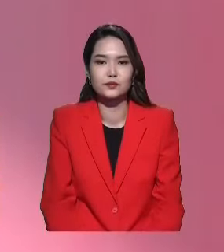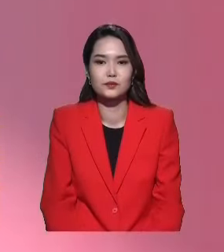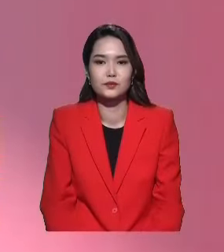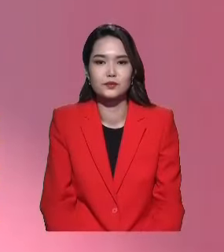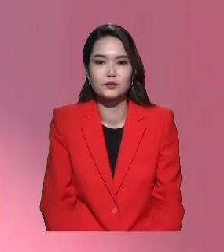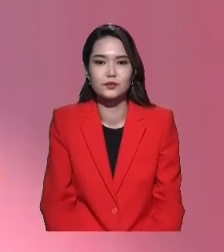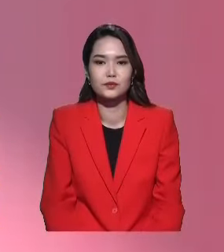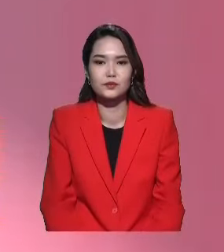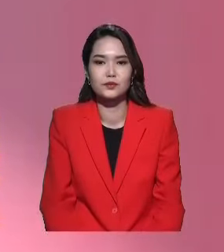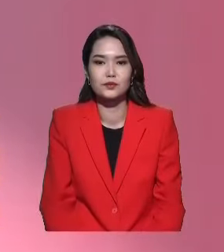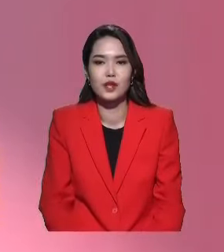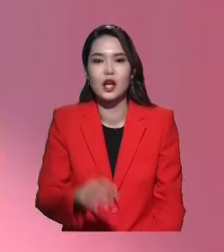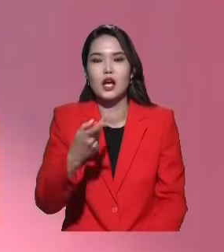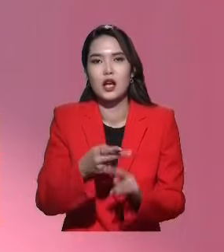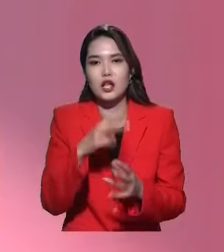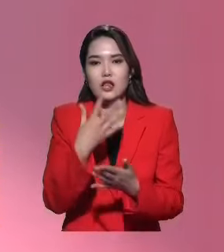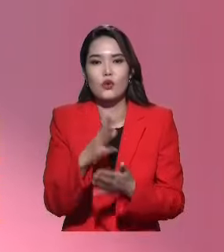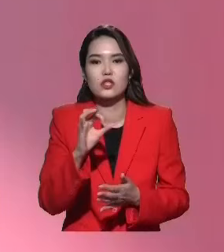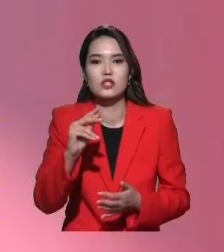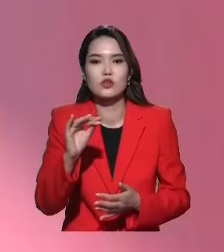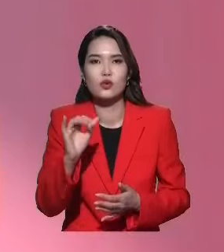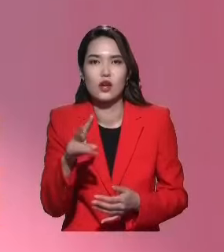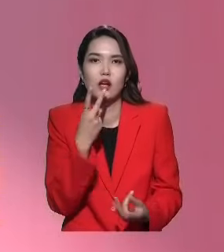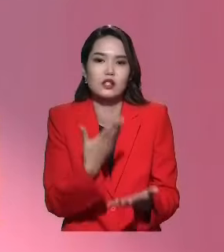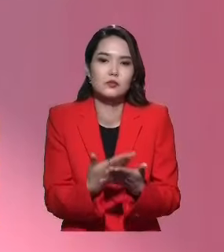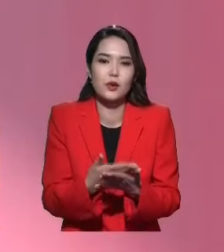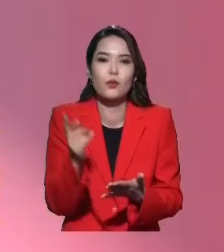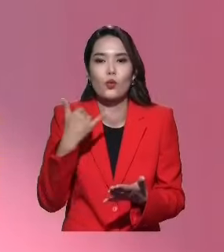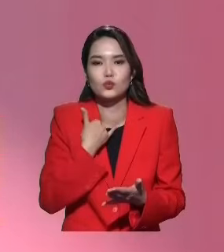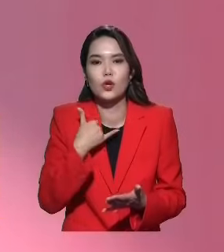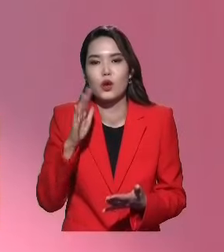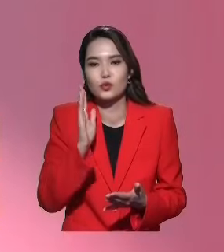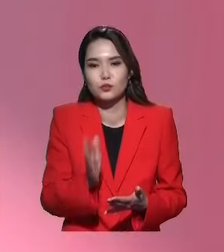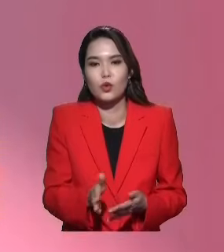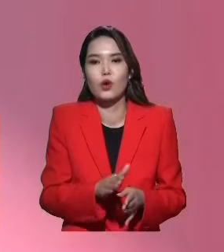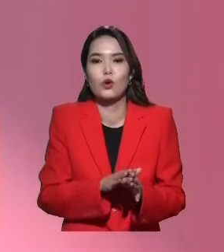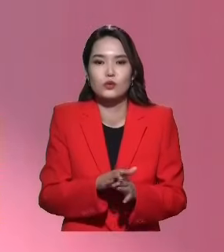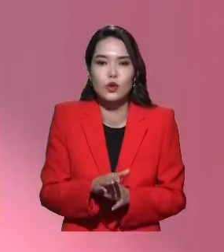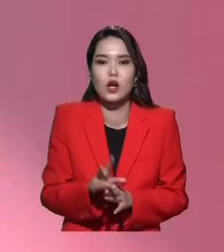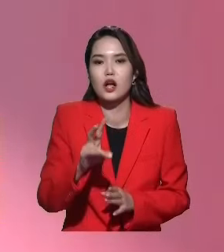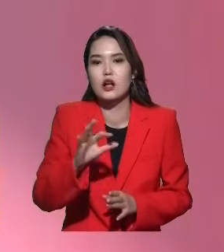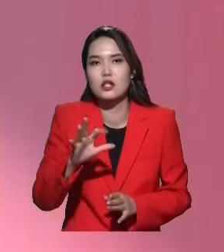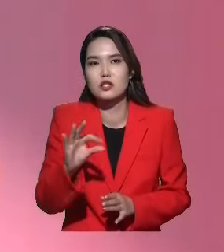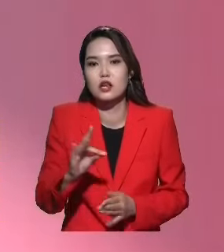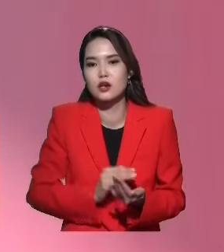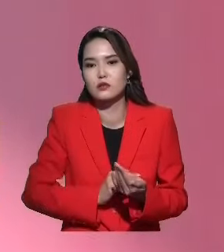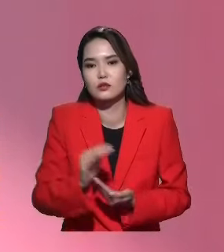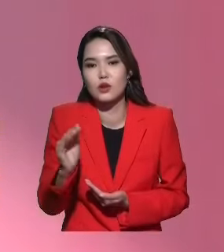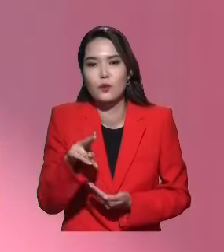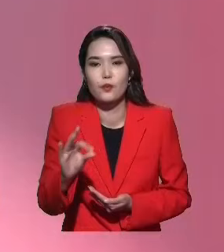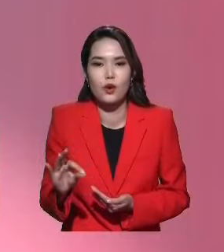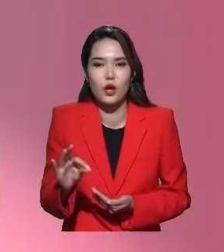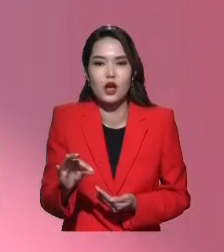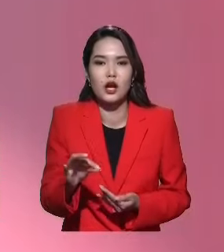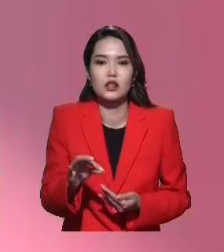Провинция Сычуань, это как пример, это только начало. Она входит в тройку лидеров по